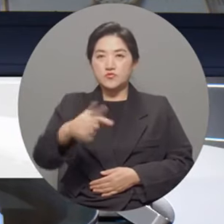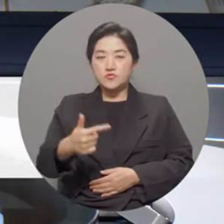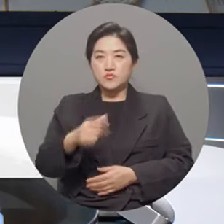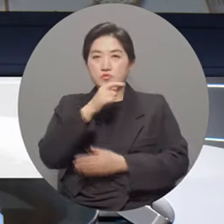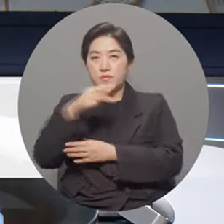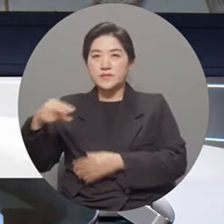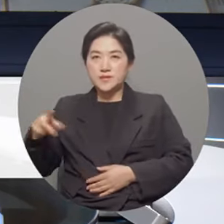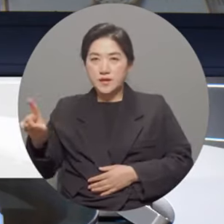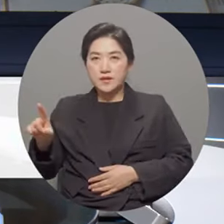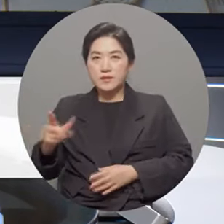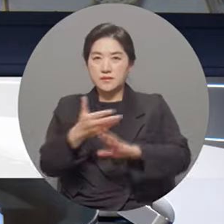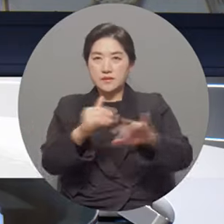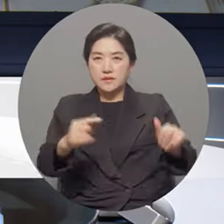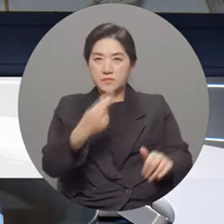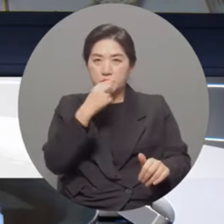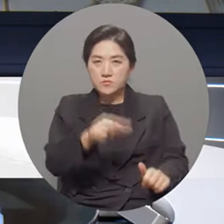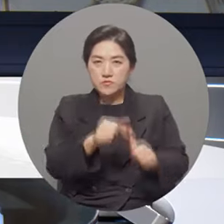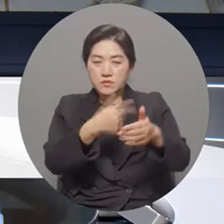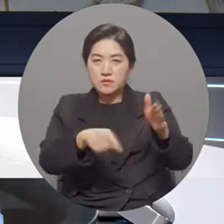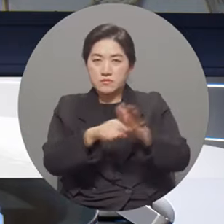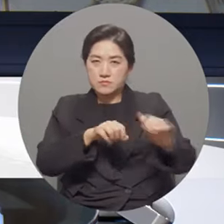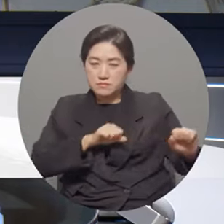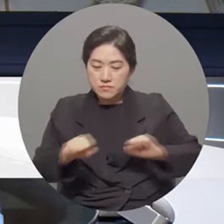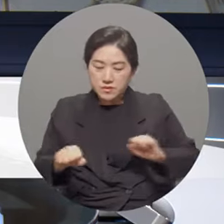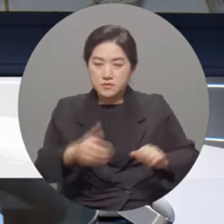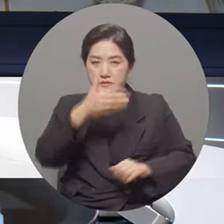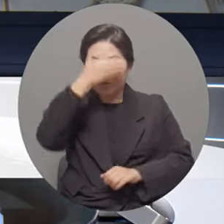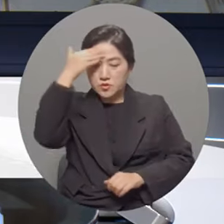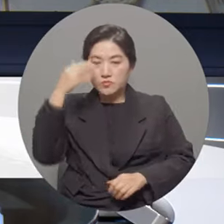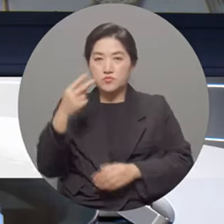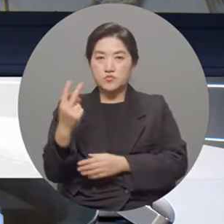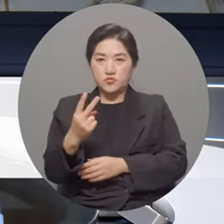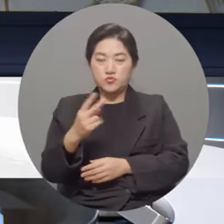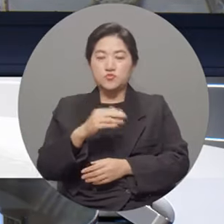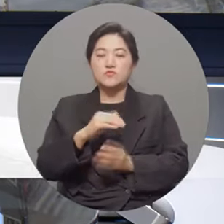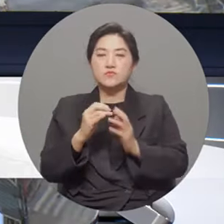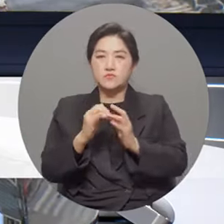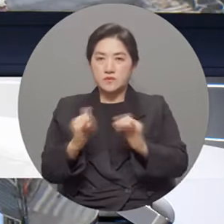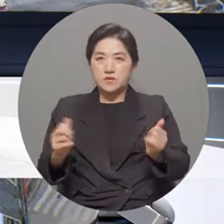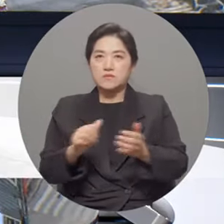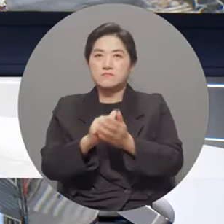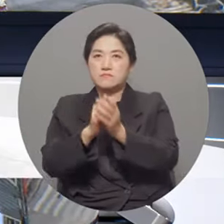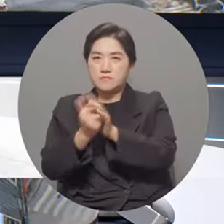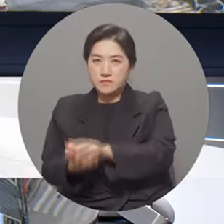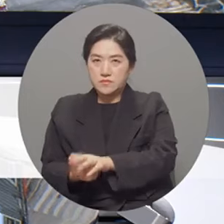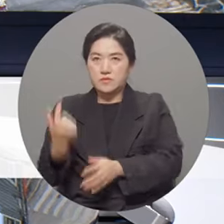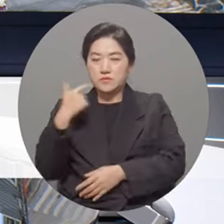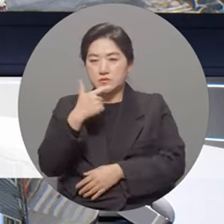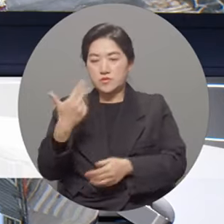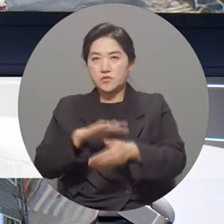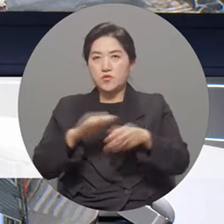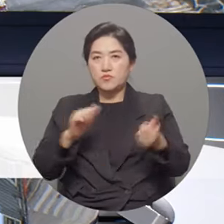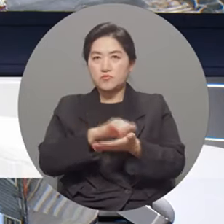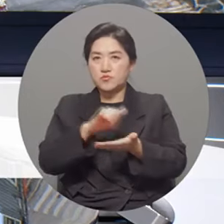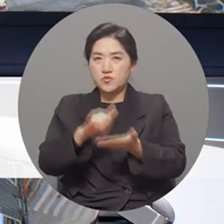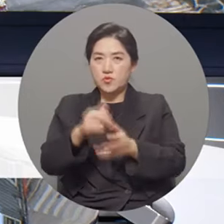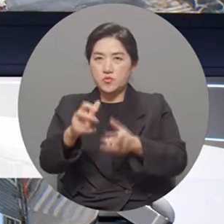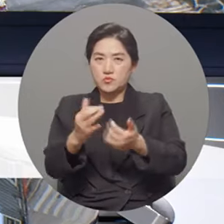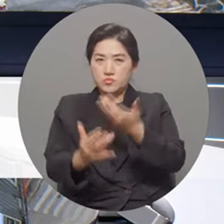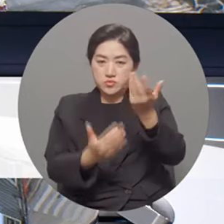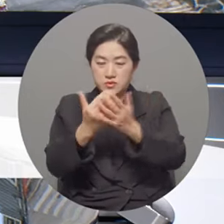위해 나섰던 젊은 두 소방관이 순직했습니다. 어제 저녁 경북 문경의 공장 화재 현장에서